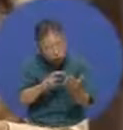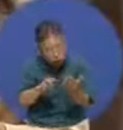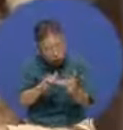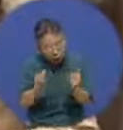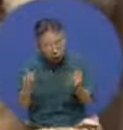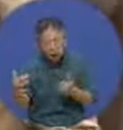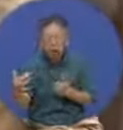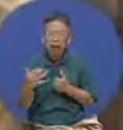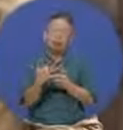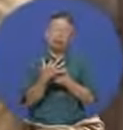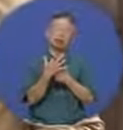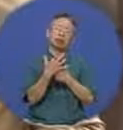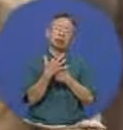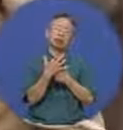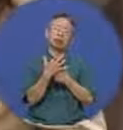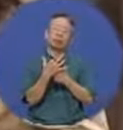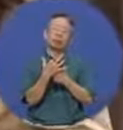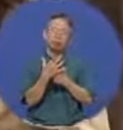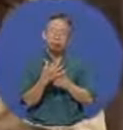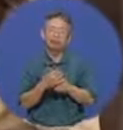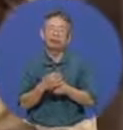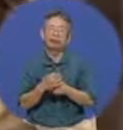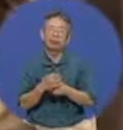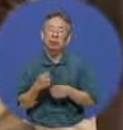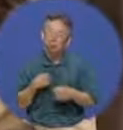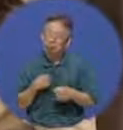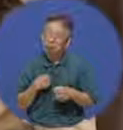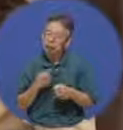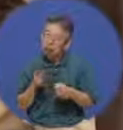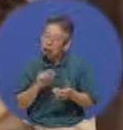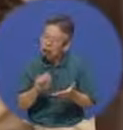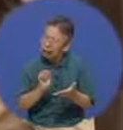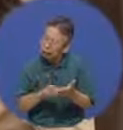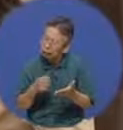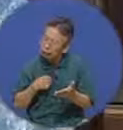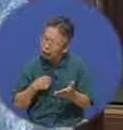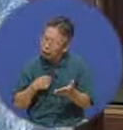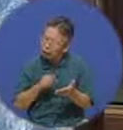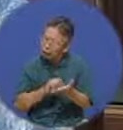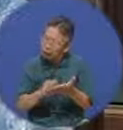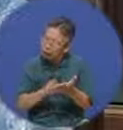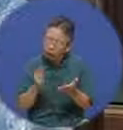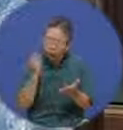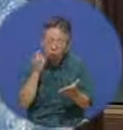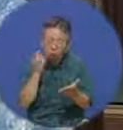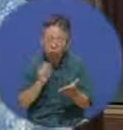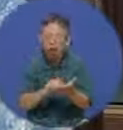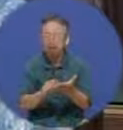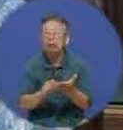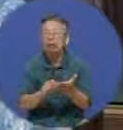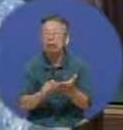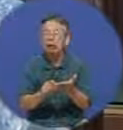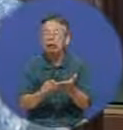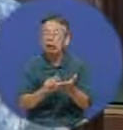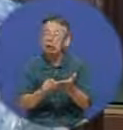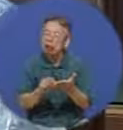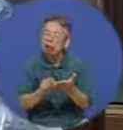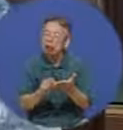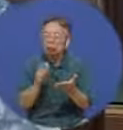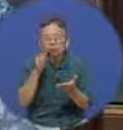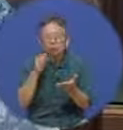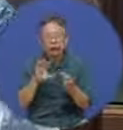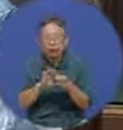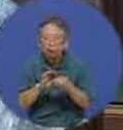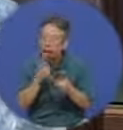影響を受ける心配もありますね。 私もちょっと書いてみようと、書いてみようって言って嘘をかけないから本当にやってみようとかね、まあそういう